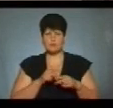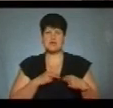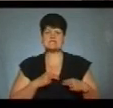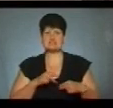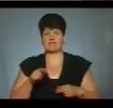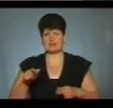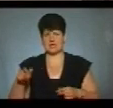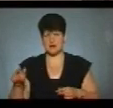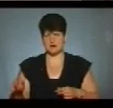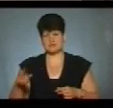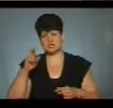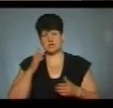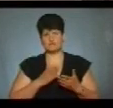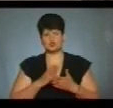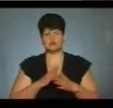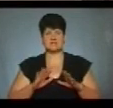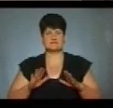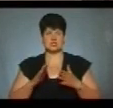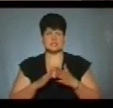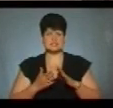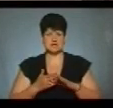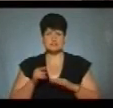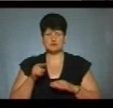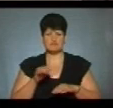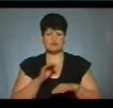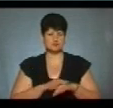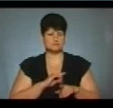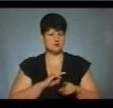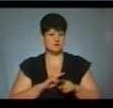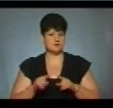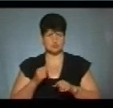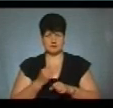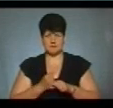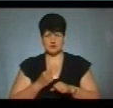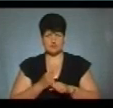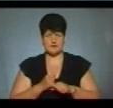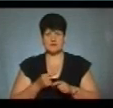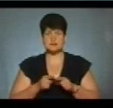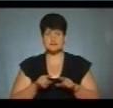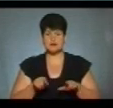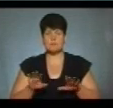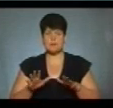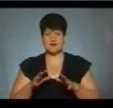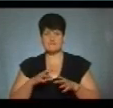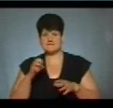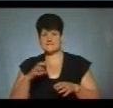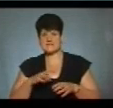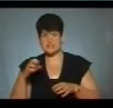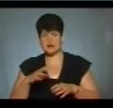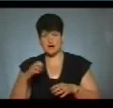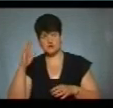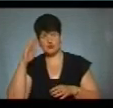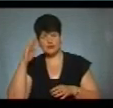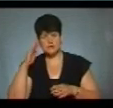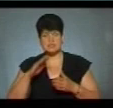працівникам Державної служби надзвичайних ситуацій. Фактично, вони оперативно спрацювали, і на даний момент відкачка води станом